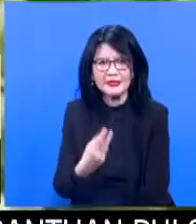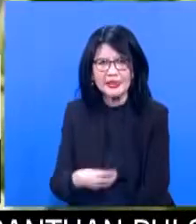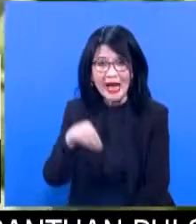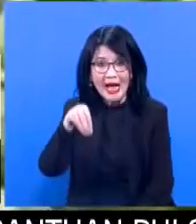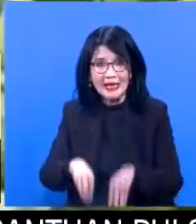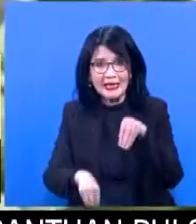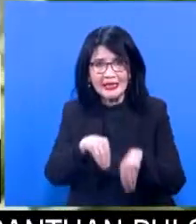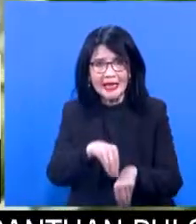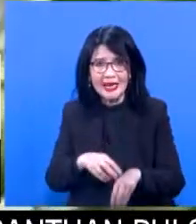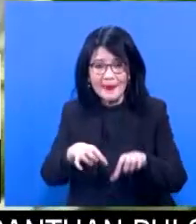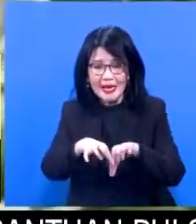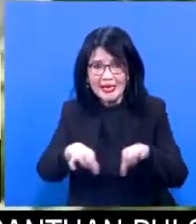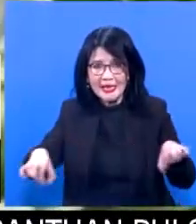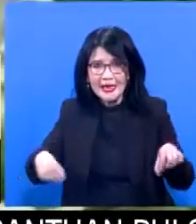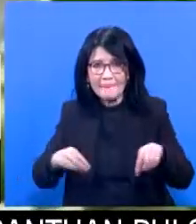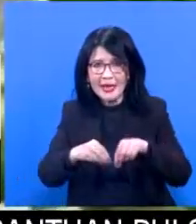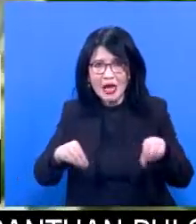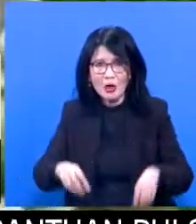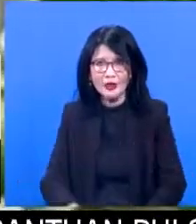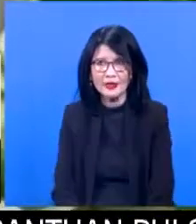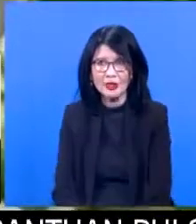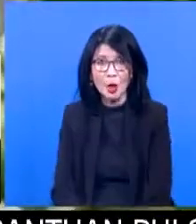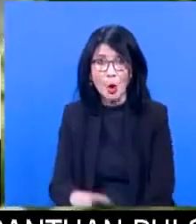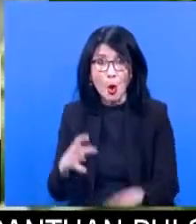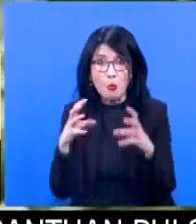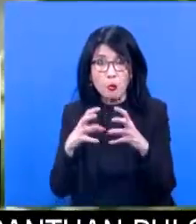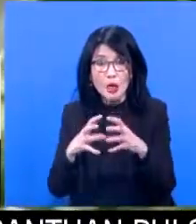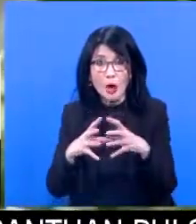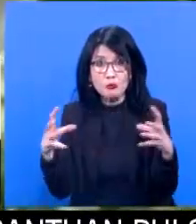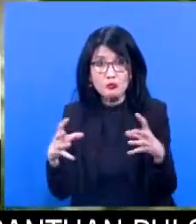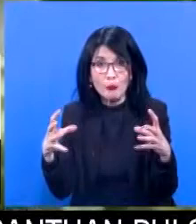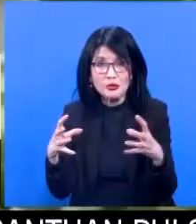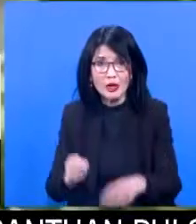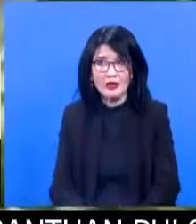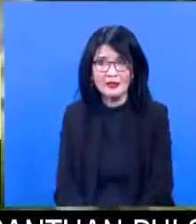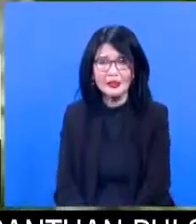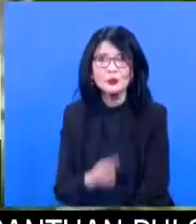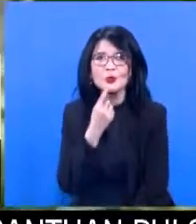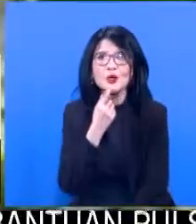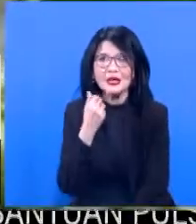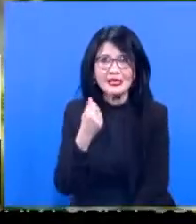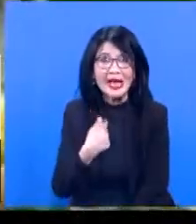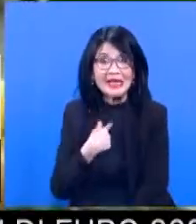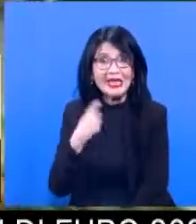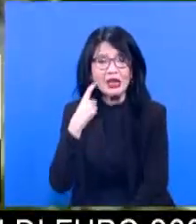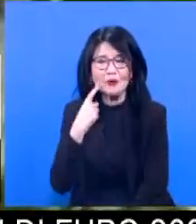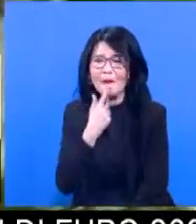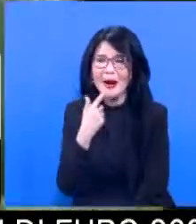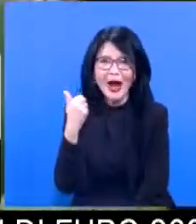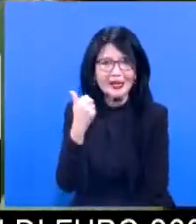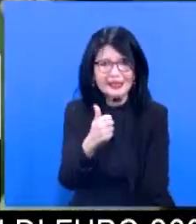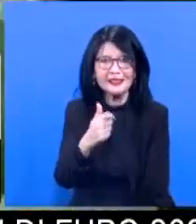di paralon ya, terus juga melonnya gede-gede, banyak, terus rasanya juga ini saya nyobain manis banget